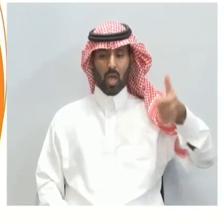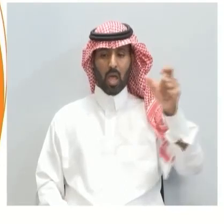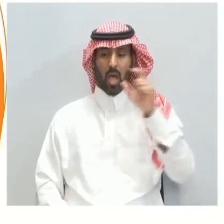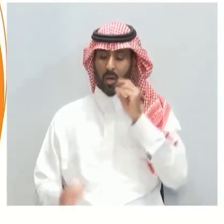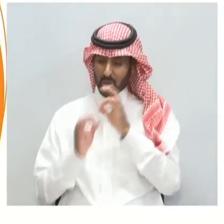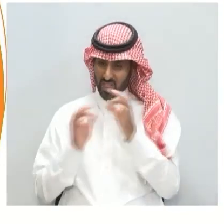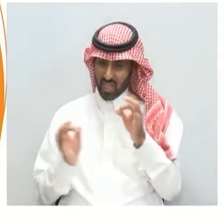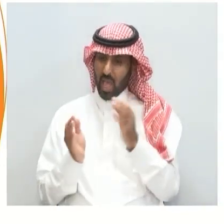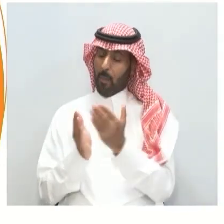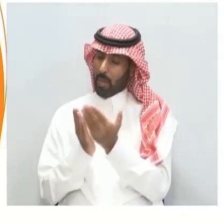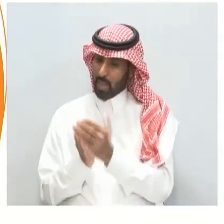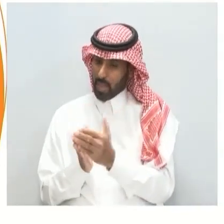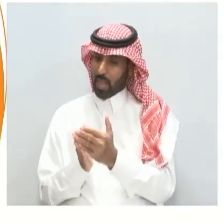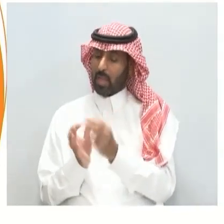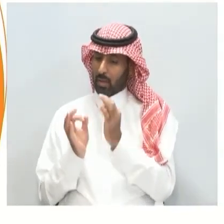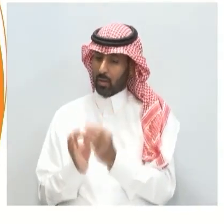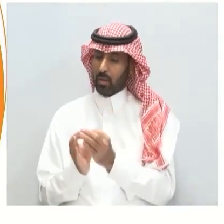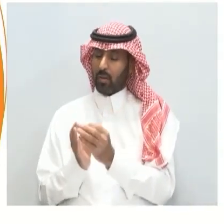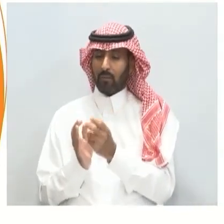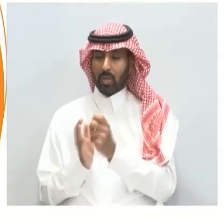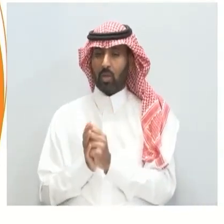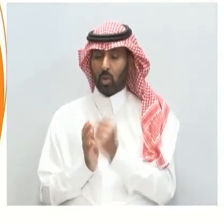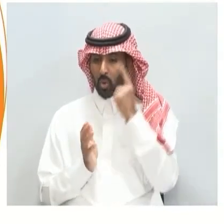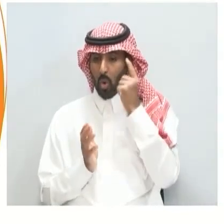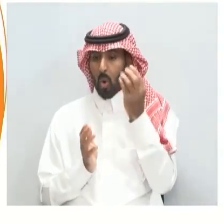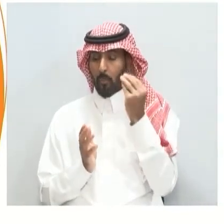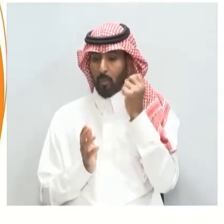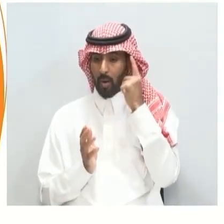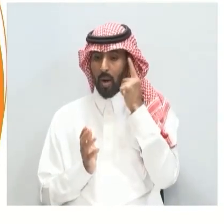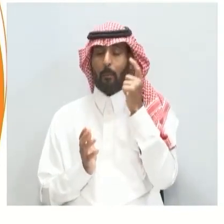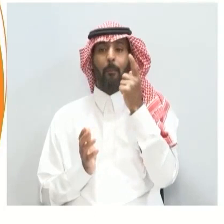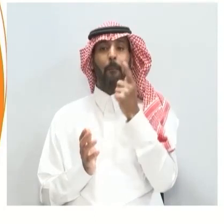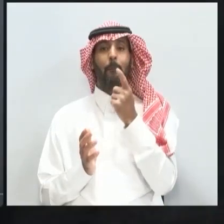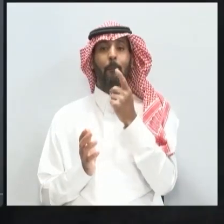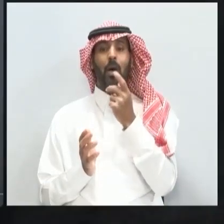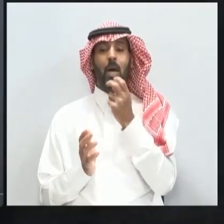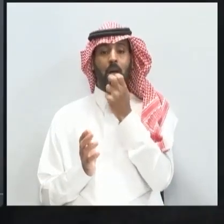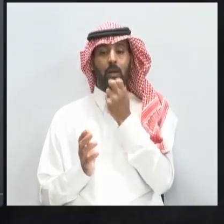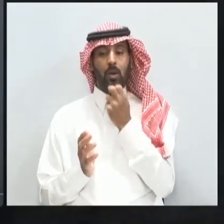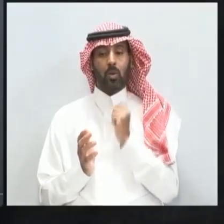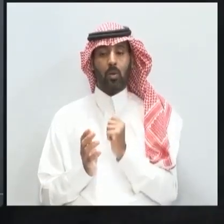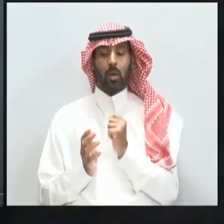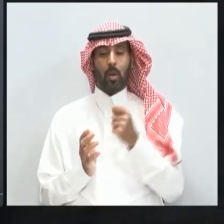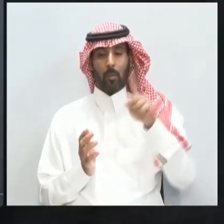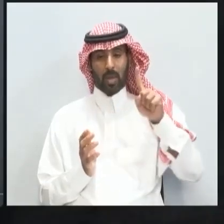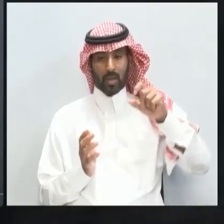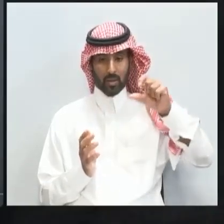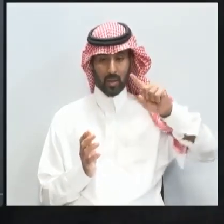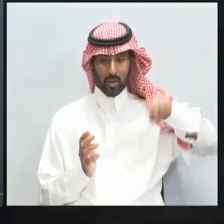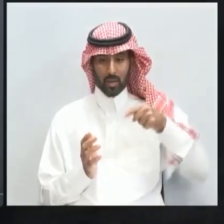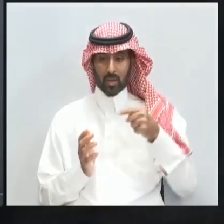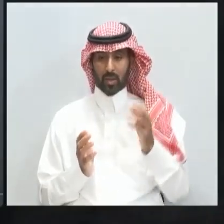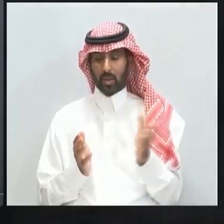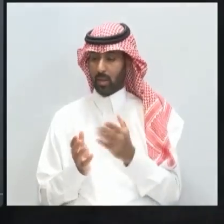وافيا شاملا في علوم القران الكريم بدر الدين زركشي رحمه الله هو اول من الف هذا العلم